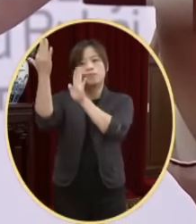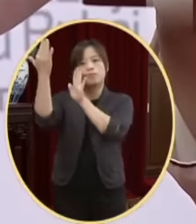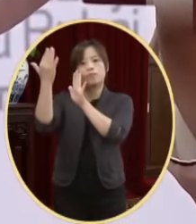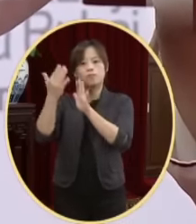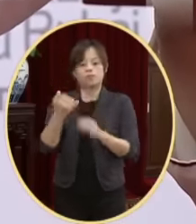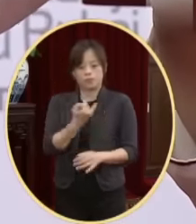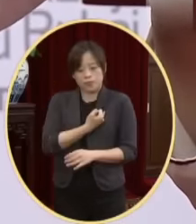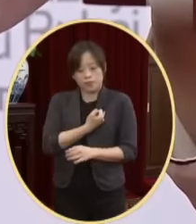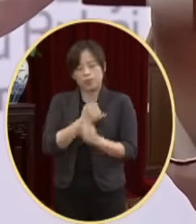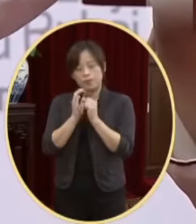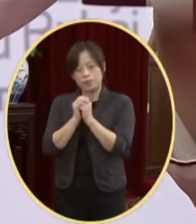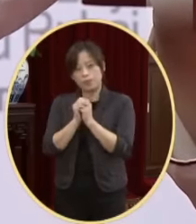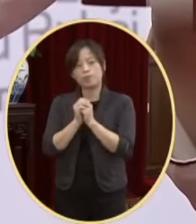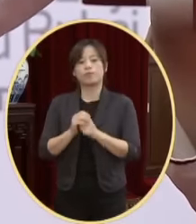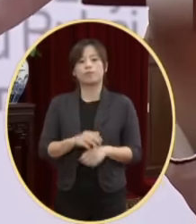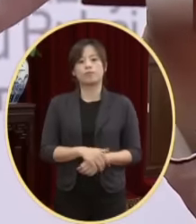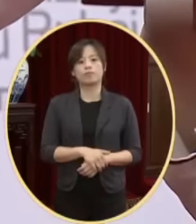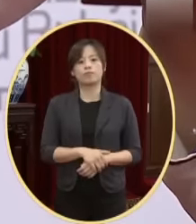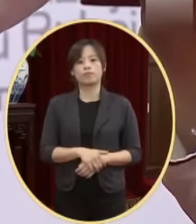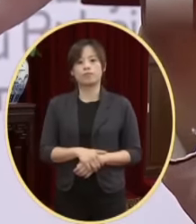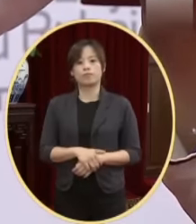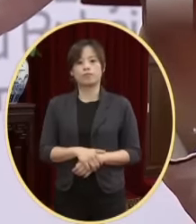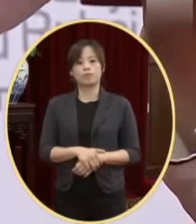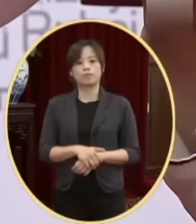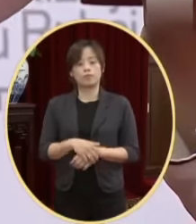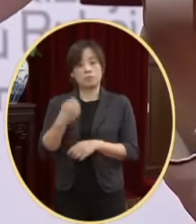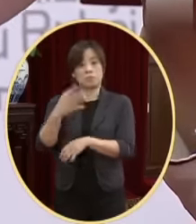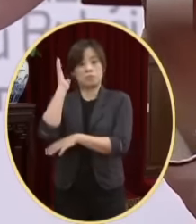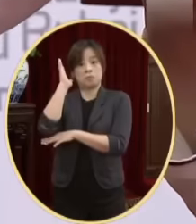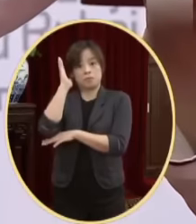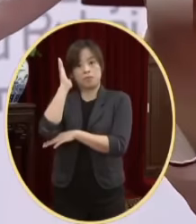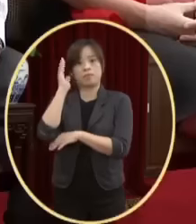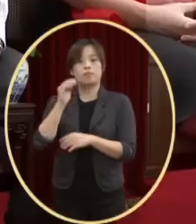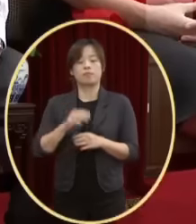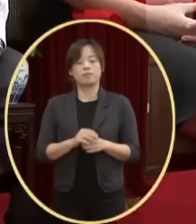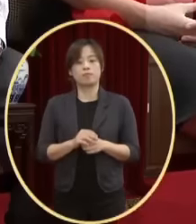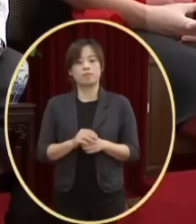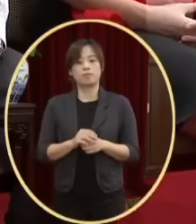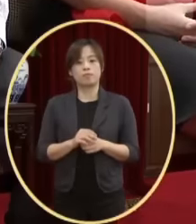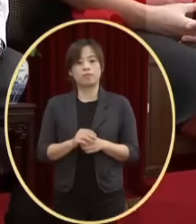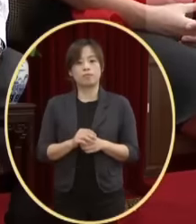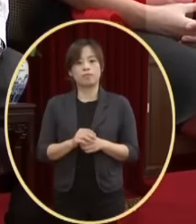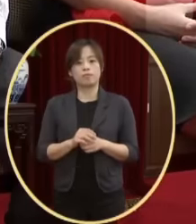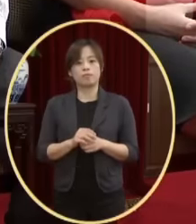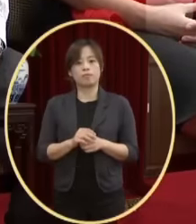谦卑的祷告。当新政府